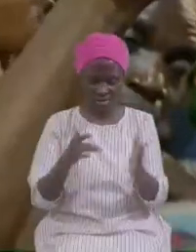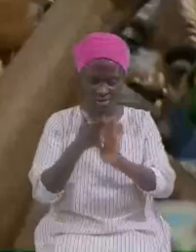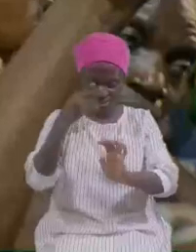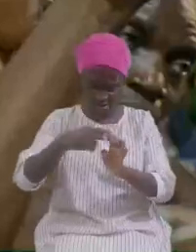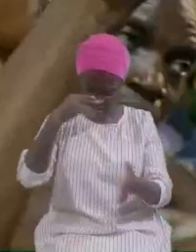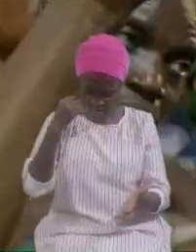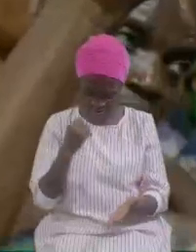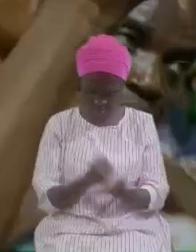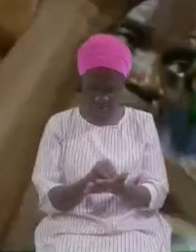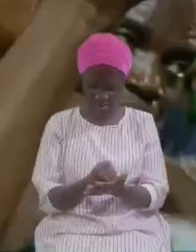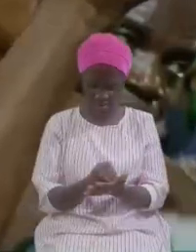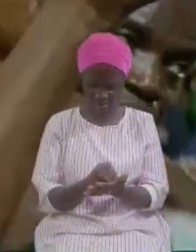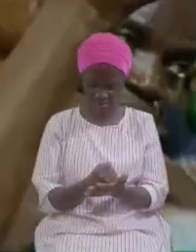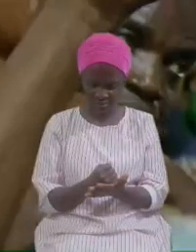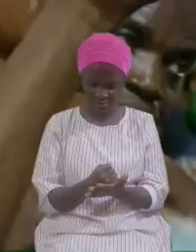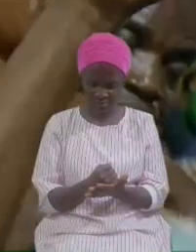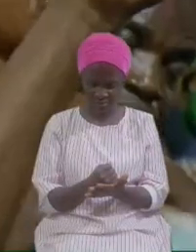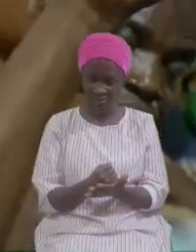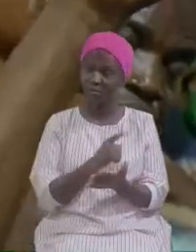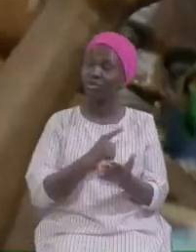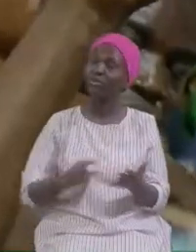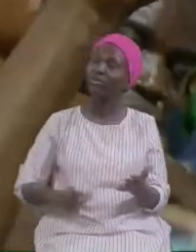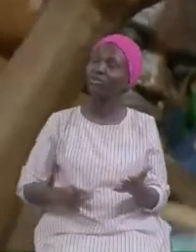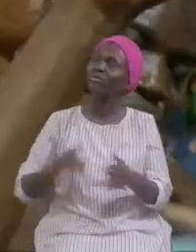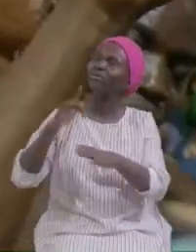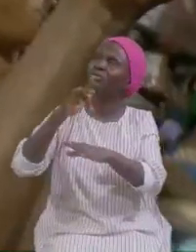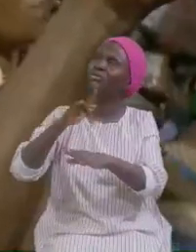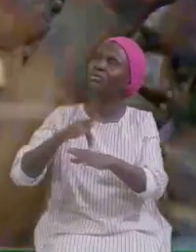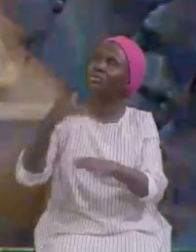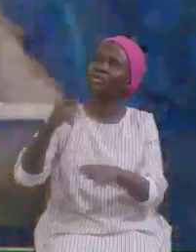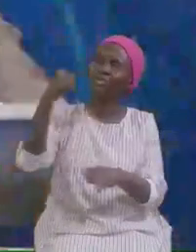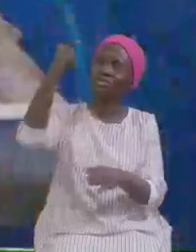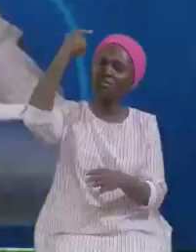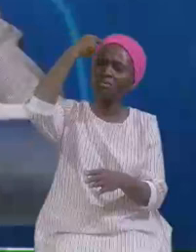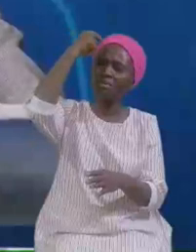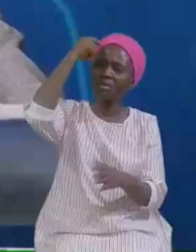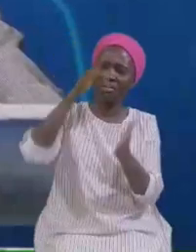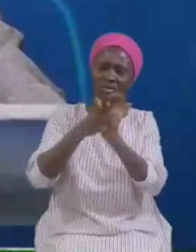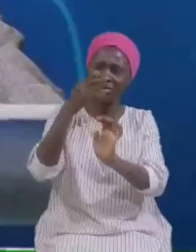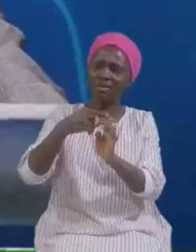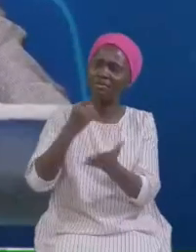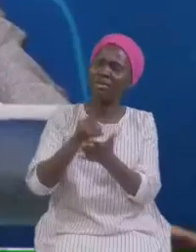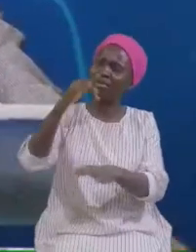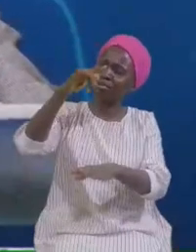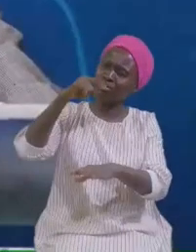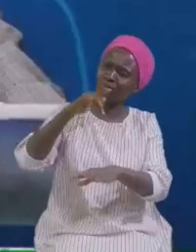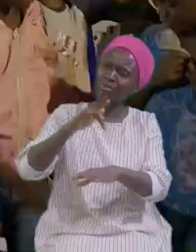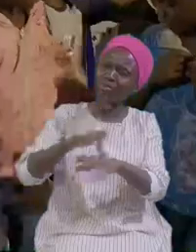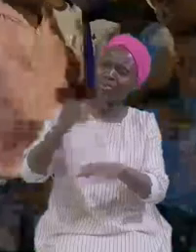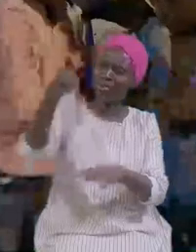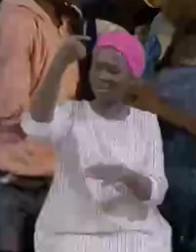au nom de Jésus. Seigneur, touche le cerveau, touche